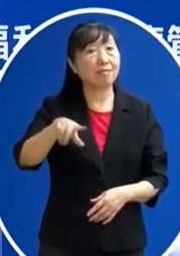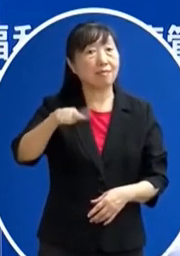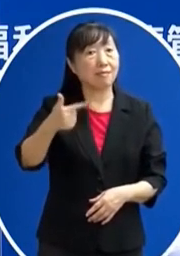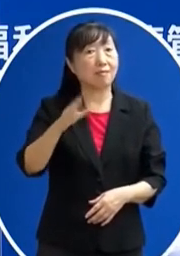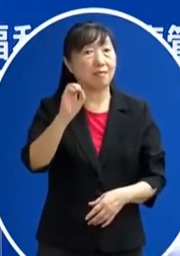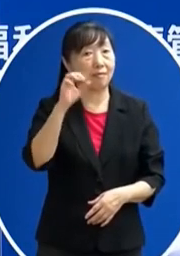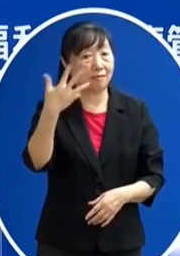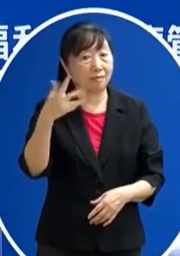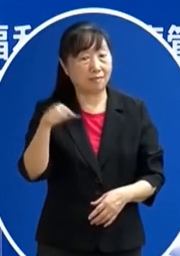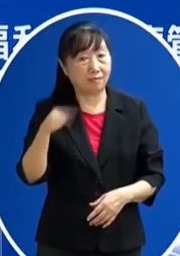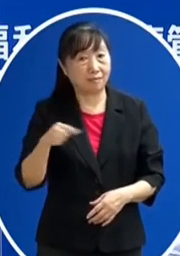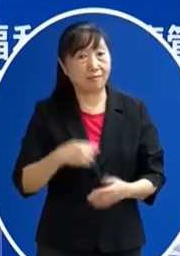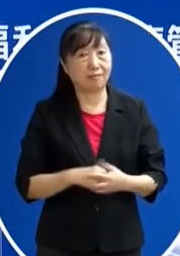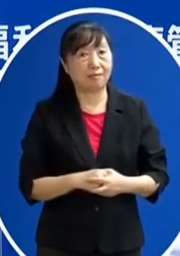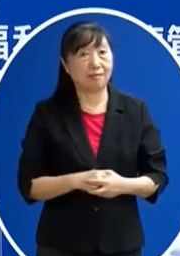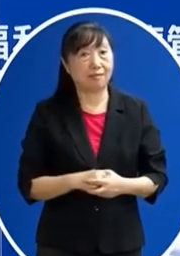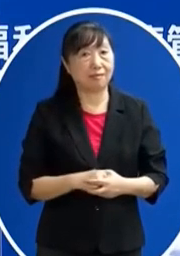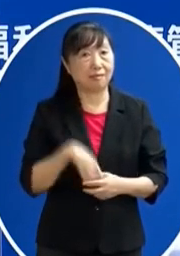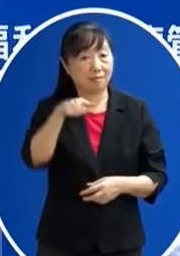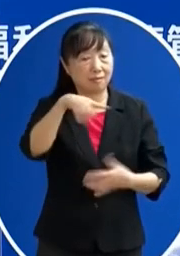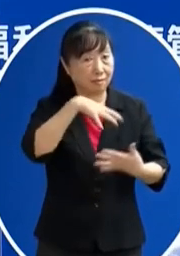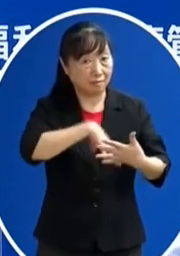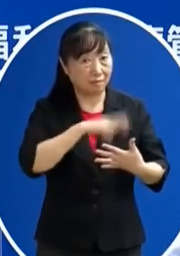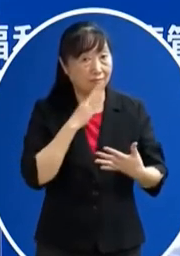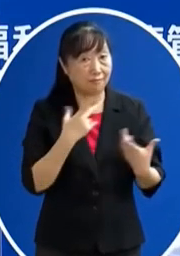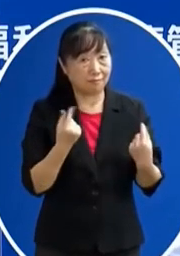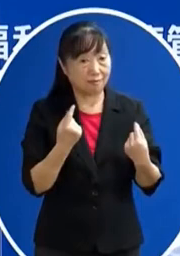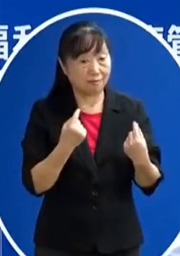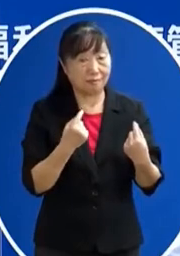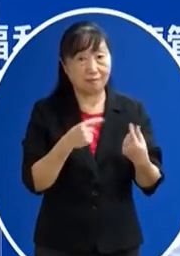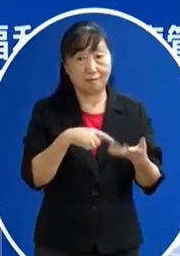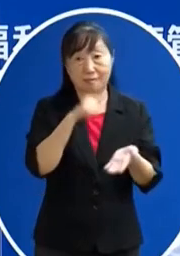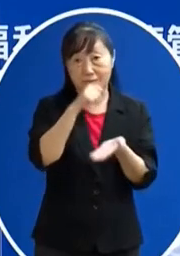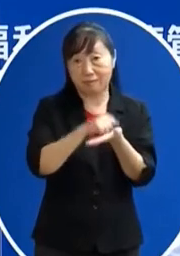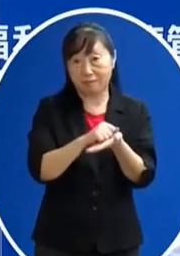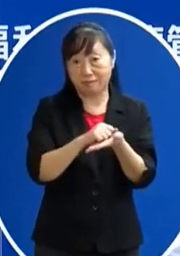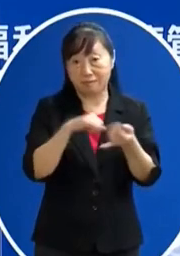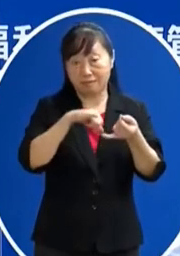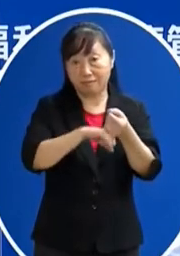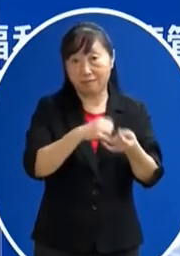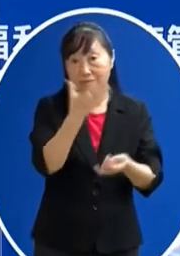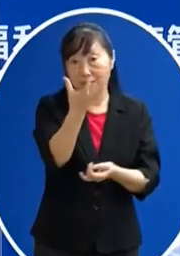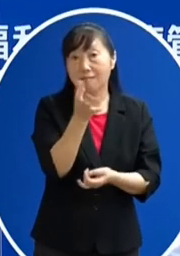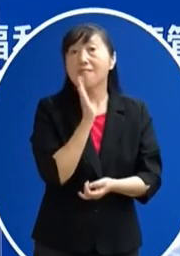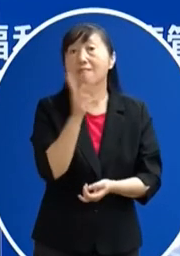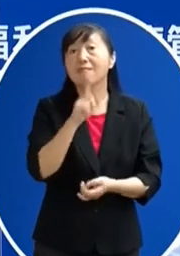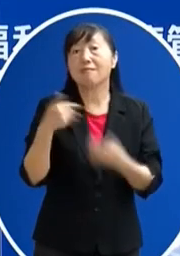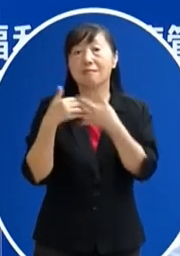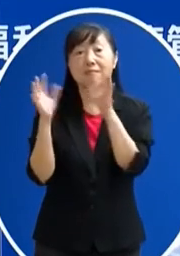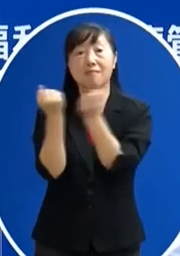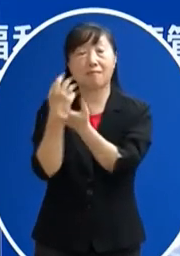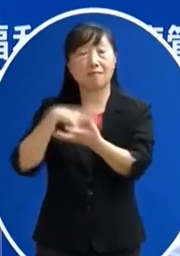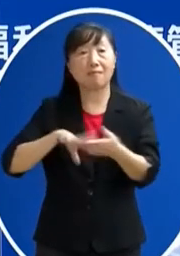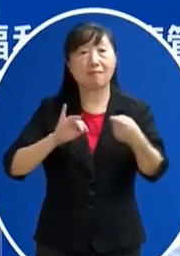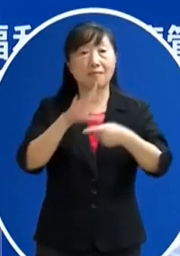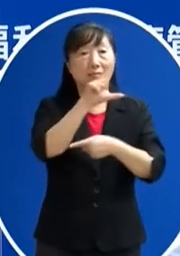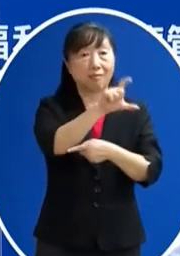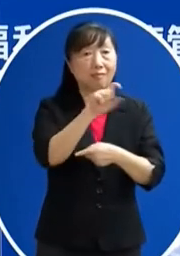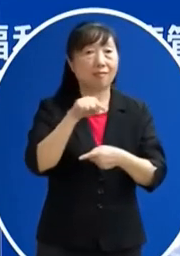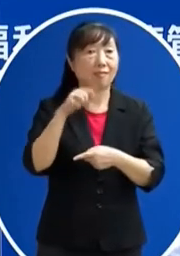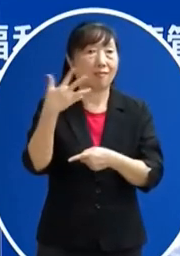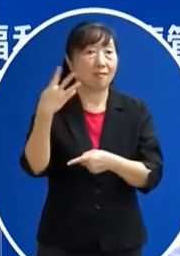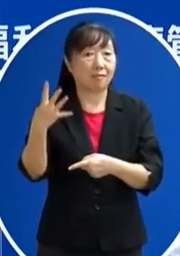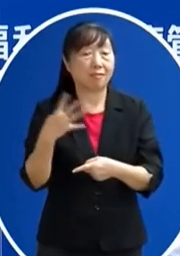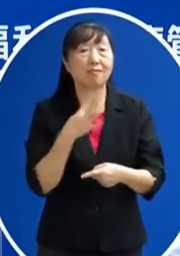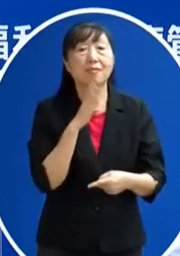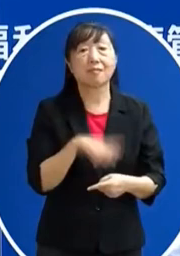27,023,608人。好，那里面哈还是以登记要打 Moderna 为多，占了60.84%。那